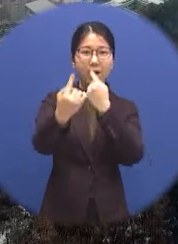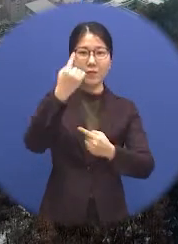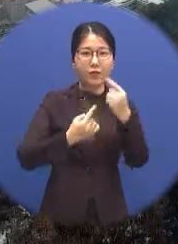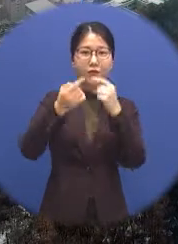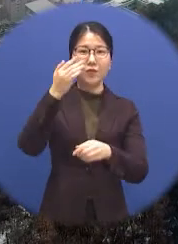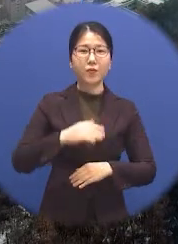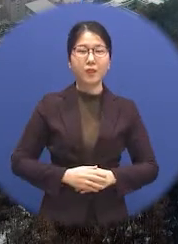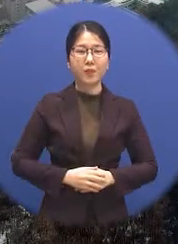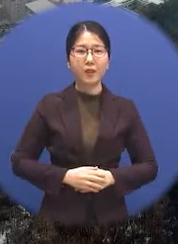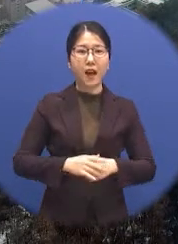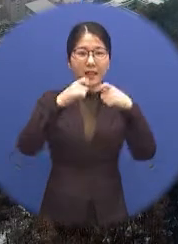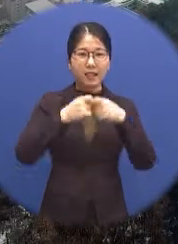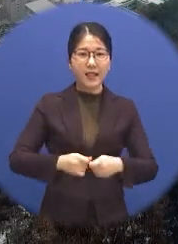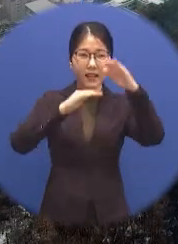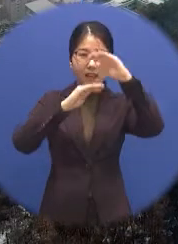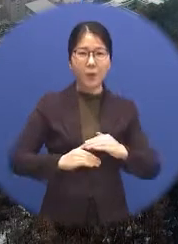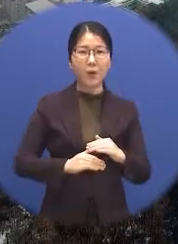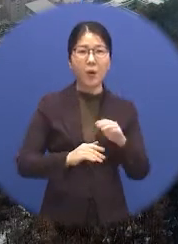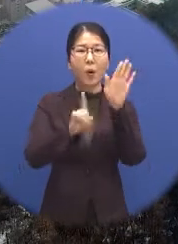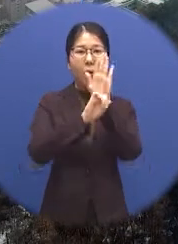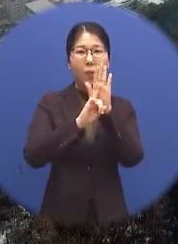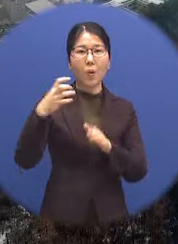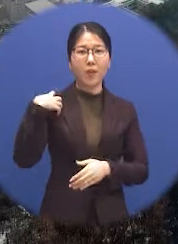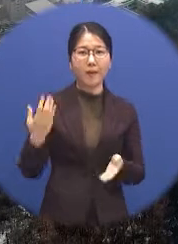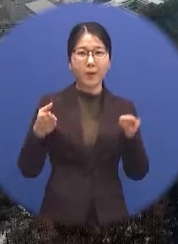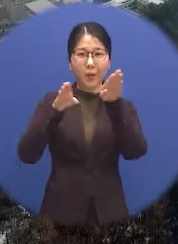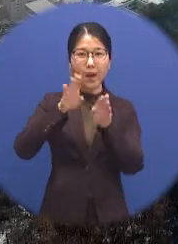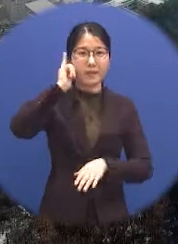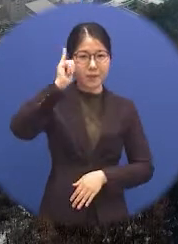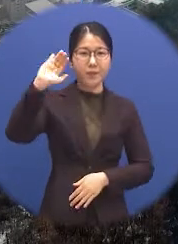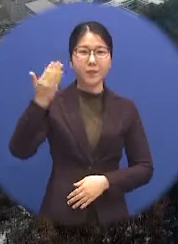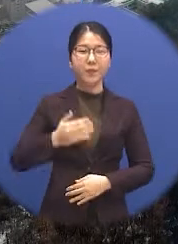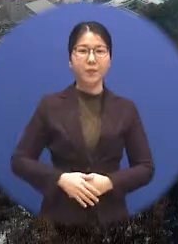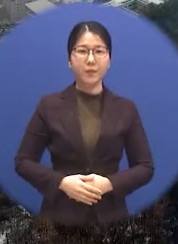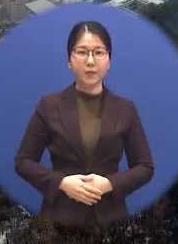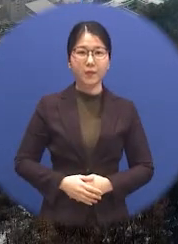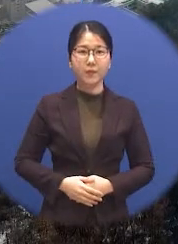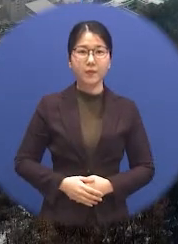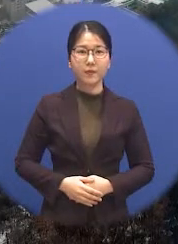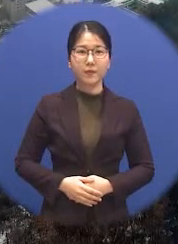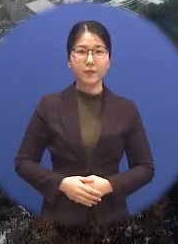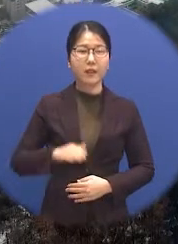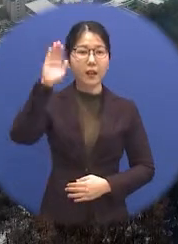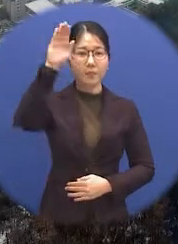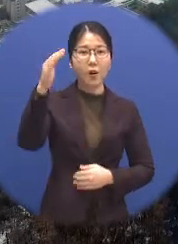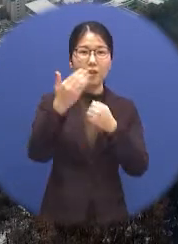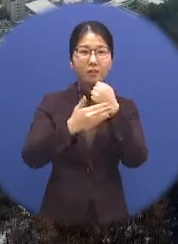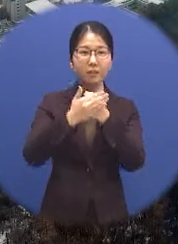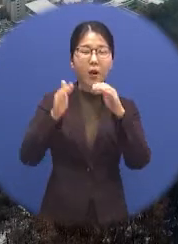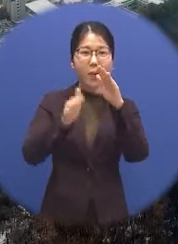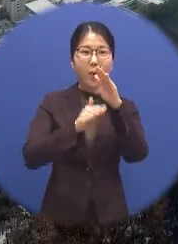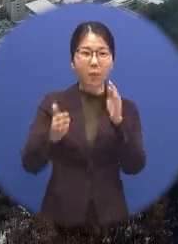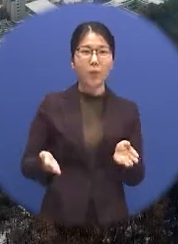콘텐츠를 접수받습니다. 더 자세한 사항은 홍보 담당관으로 문의하시면 됩니다. 앞으로